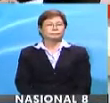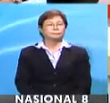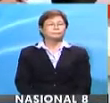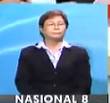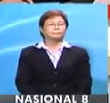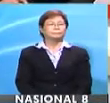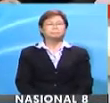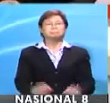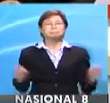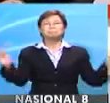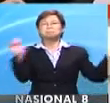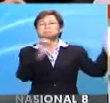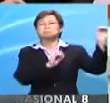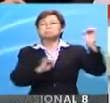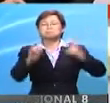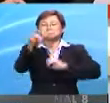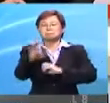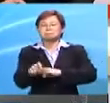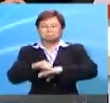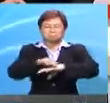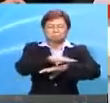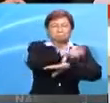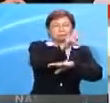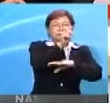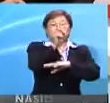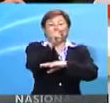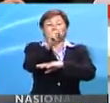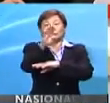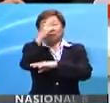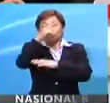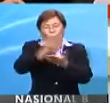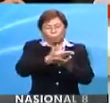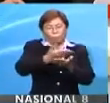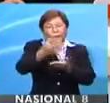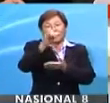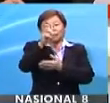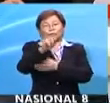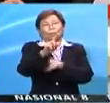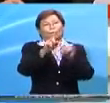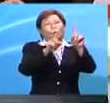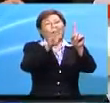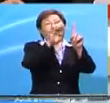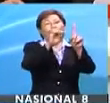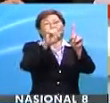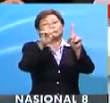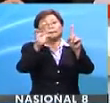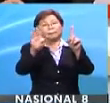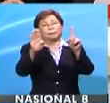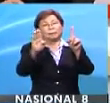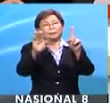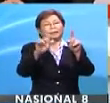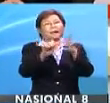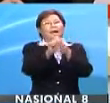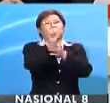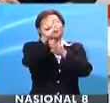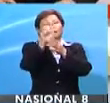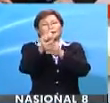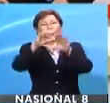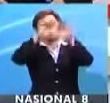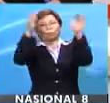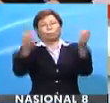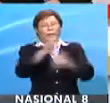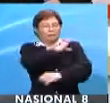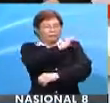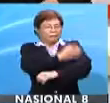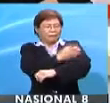Tidak ada mana-mana pihak yang mempengaruhi Tenaga Nasional Berhad TNB untuk membeli aset tenaga 1MDB iaitu Edra Global Energy Berhad. Presiden